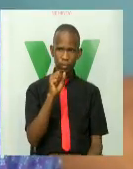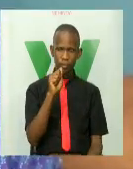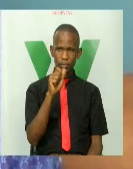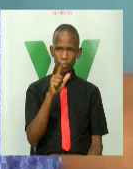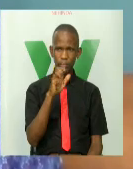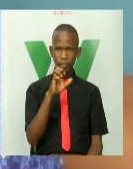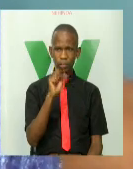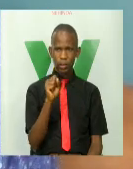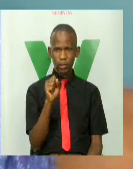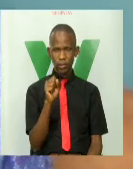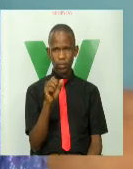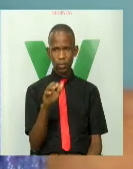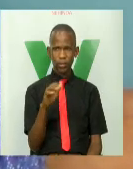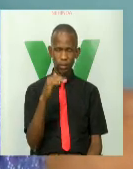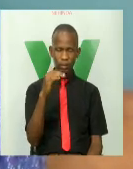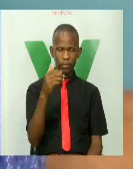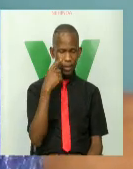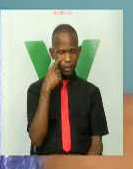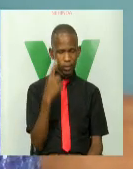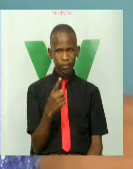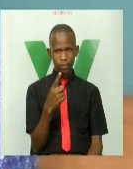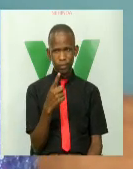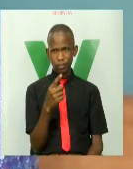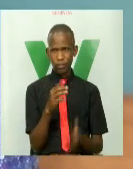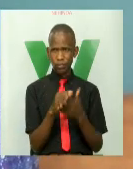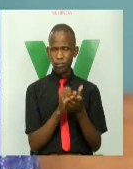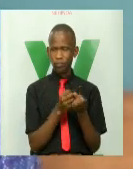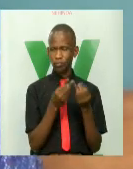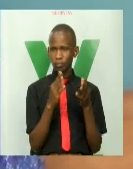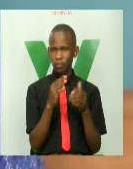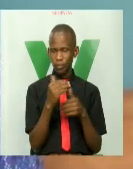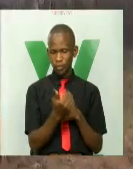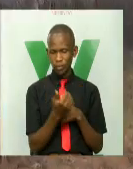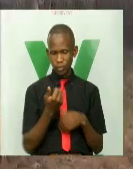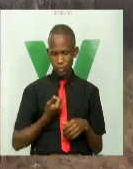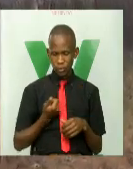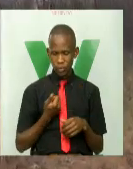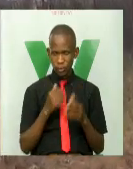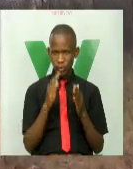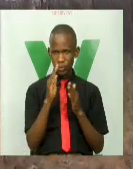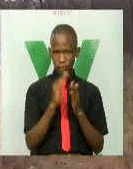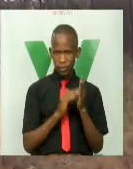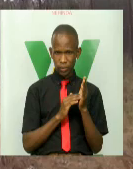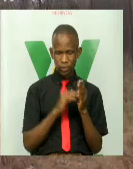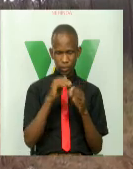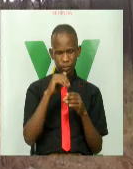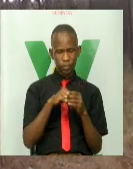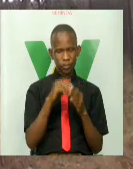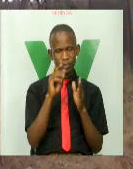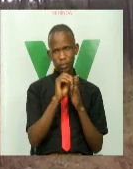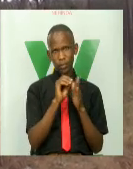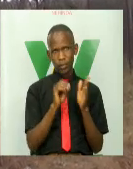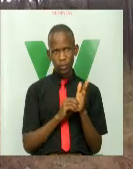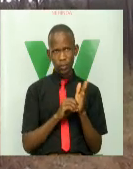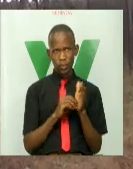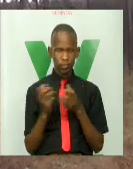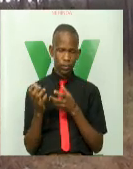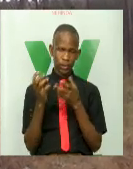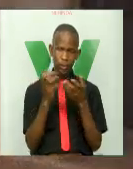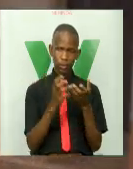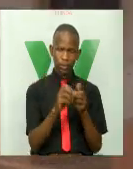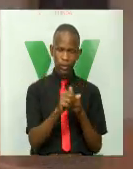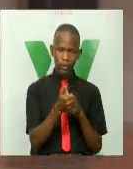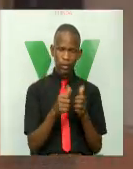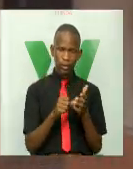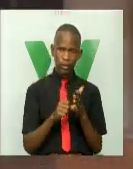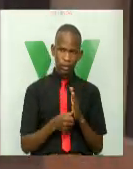Bwanyuma yo kureba umubaro gw'abakaza barkwije kugema abana babo gwacendera mu district ya Kiruhura bakija nenkora yo kugema